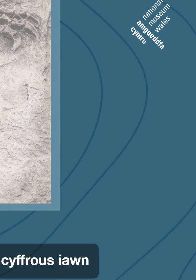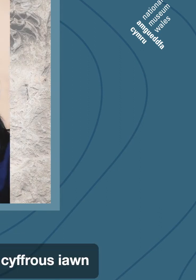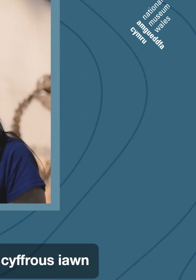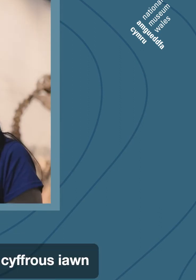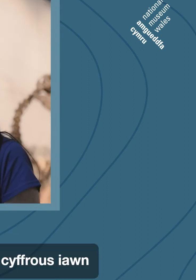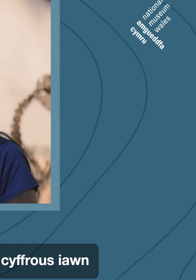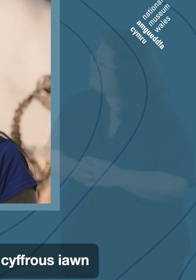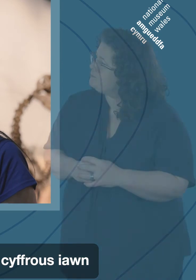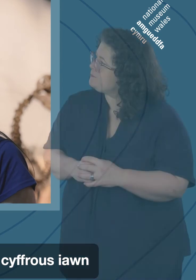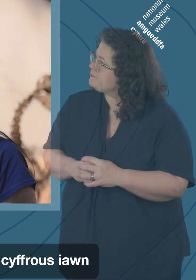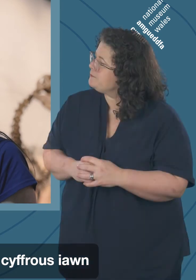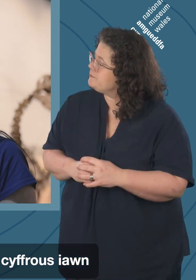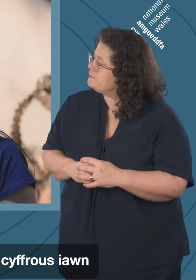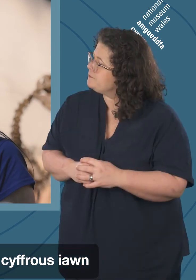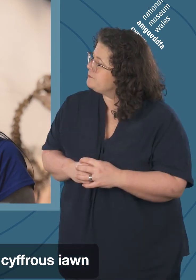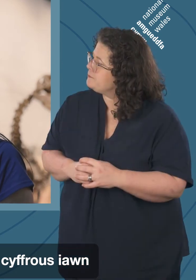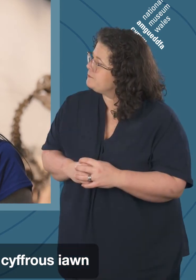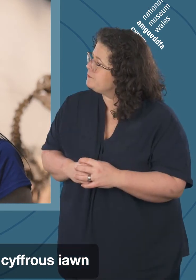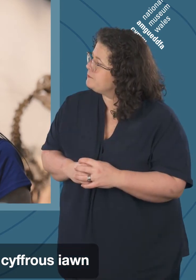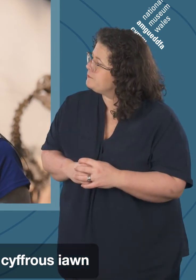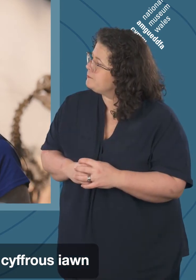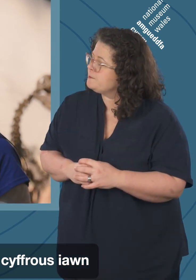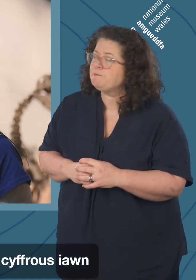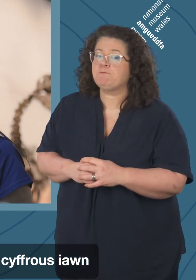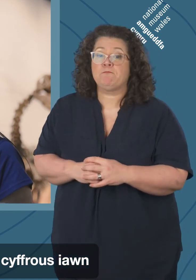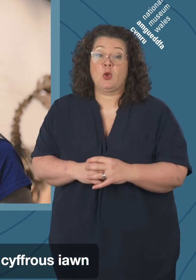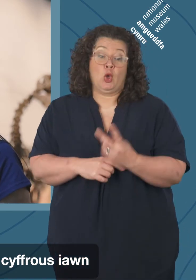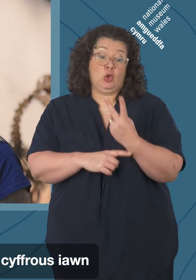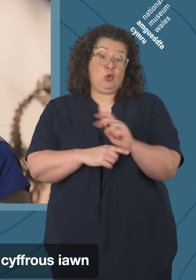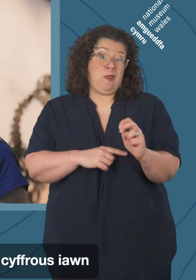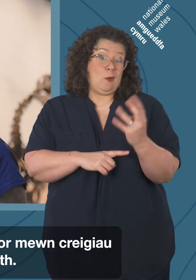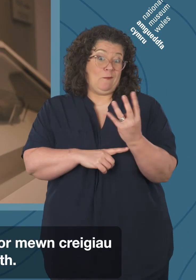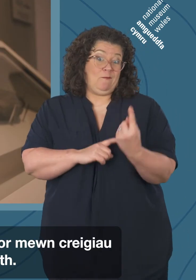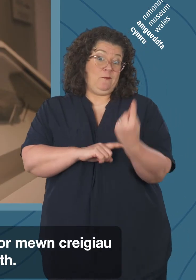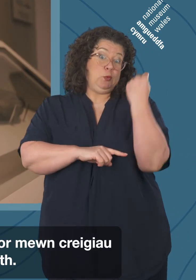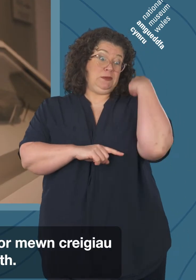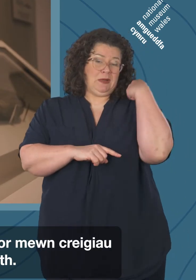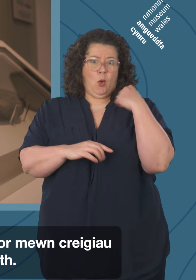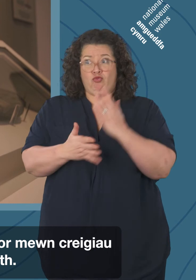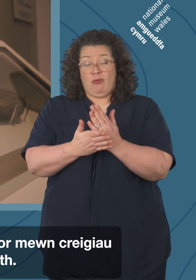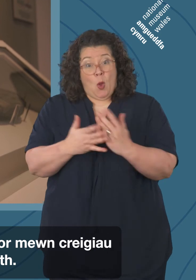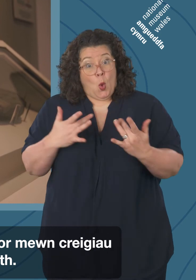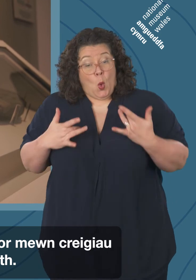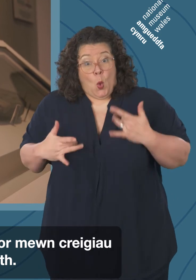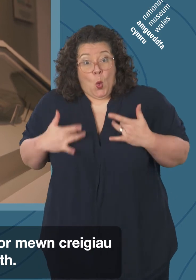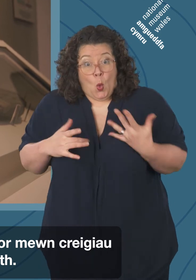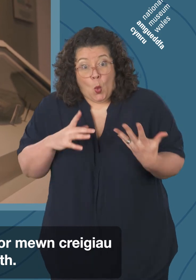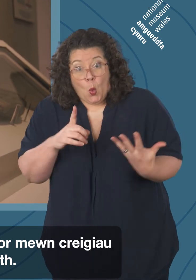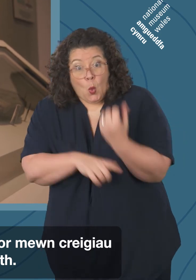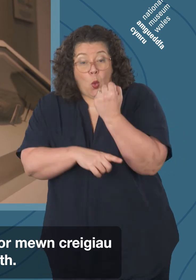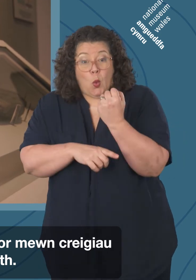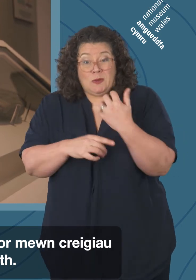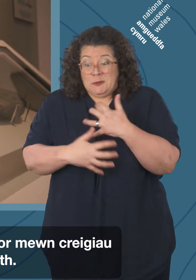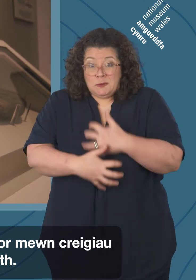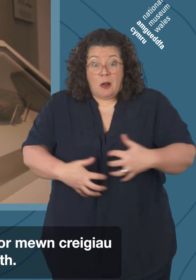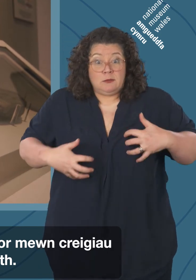Ac rydwm dainoedd dainosauriad yn dainoedd yn dainoedd o dainosaur, a dainoedd